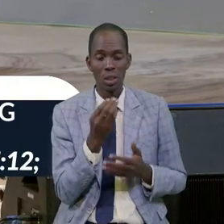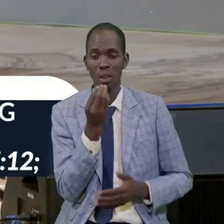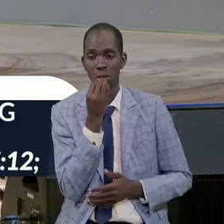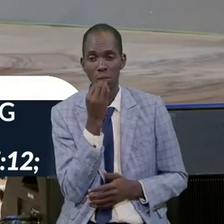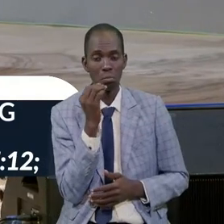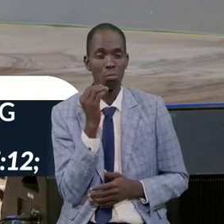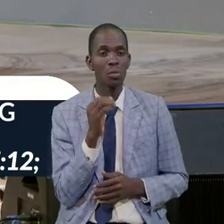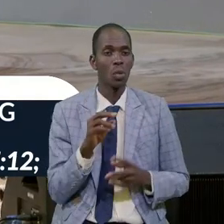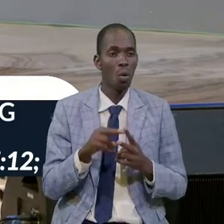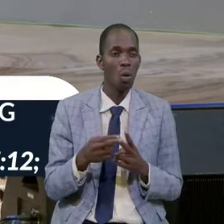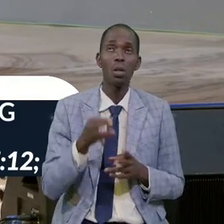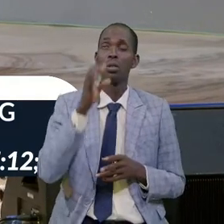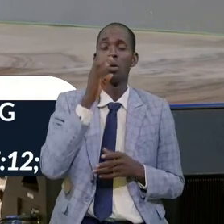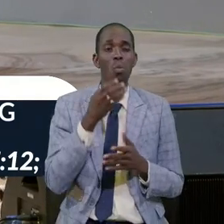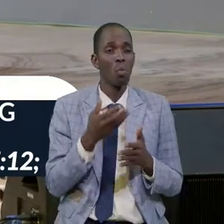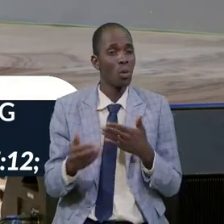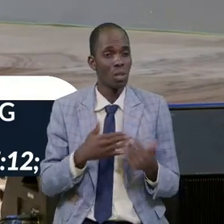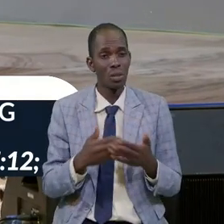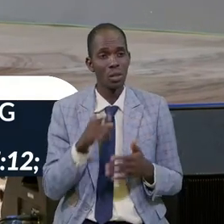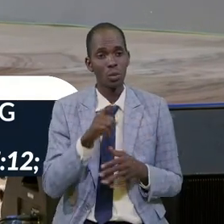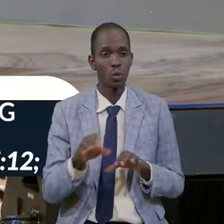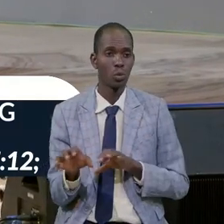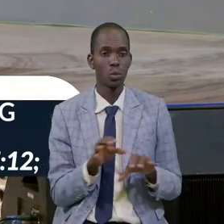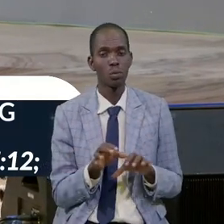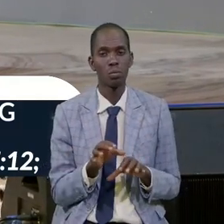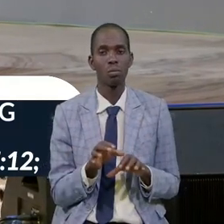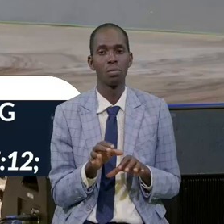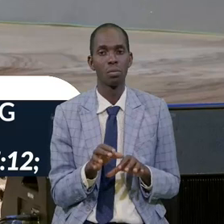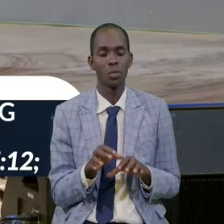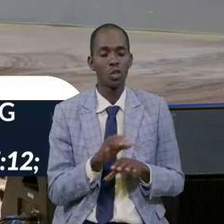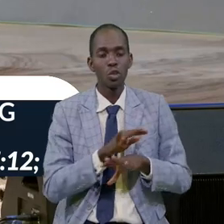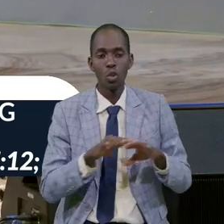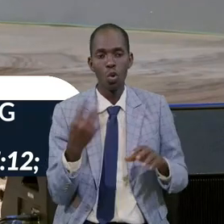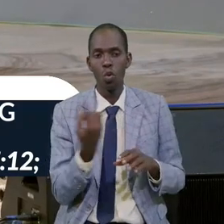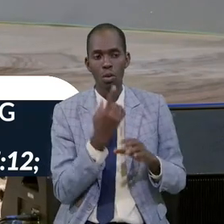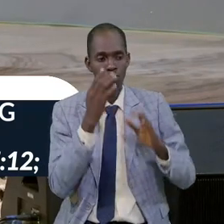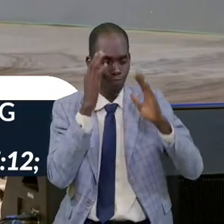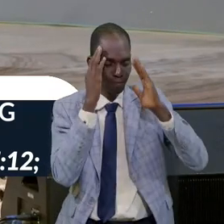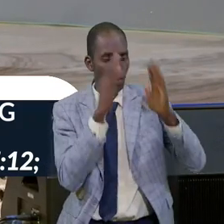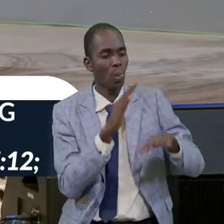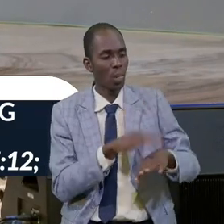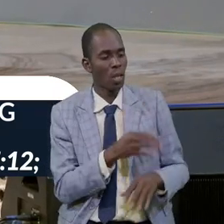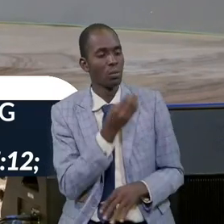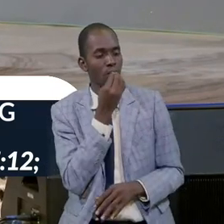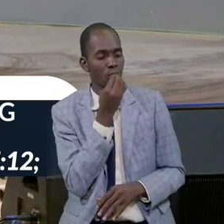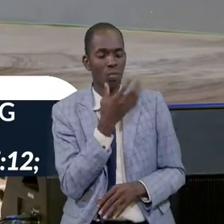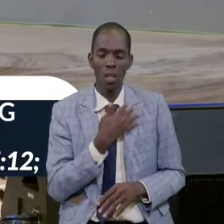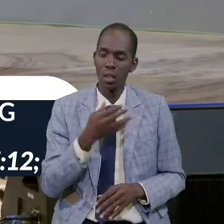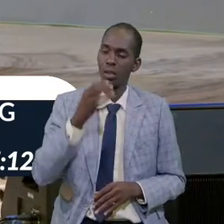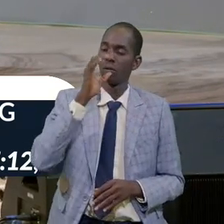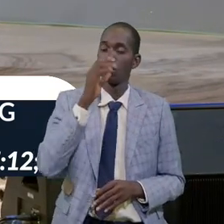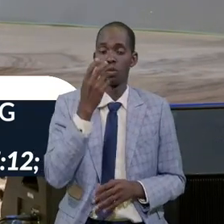vous buviez, soit que vous fassiez quelque autre chose, il ne faut pas seulement vous concentrer sur le manger, le